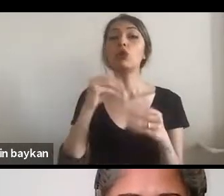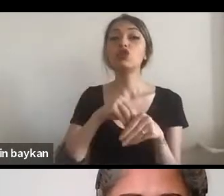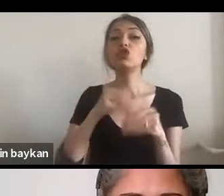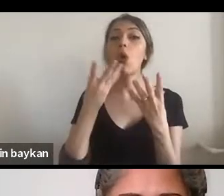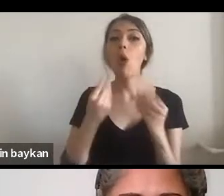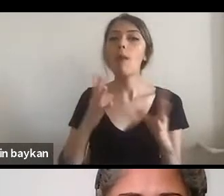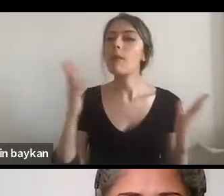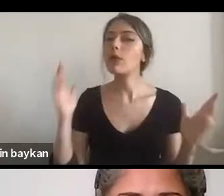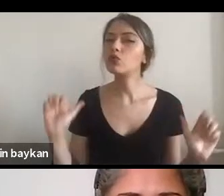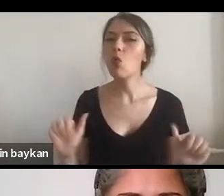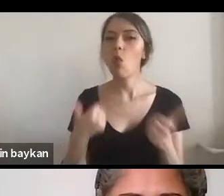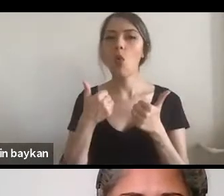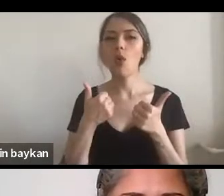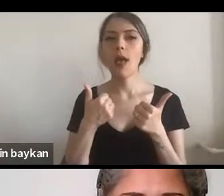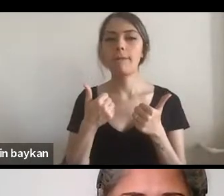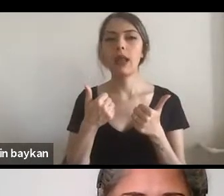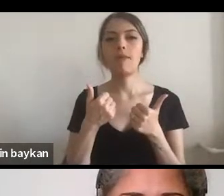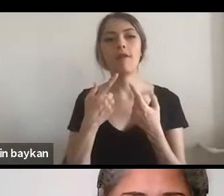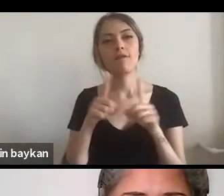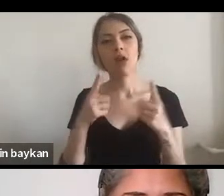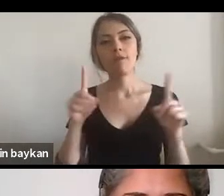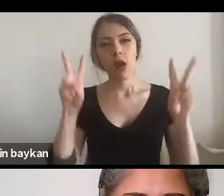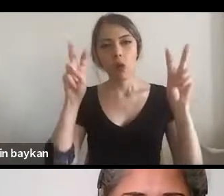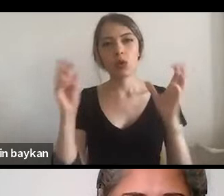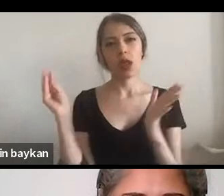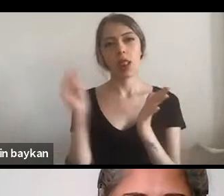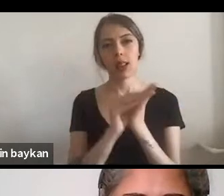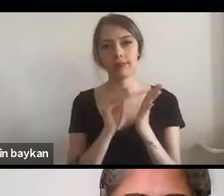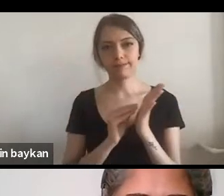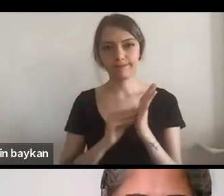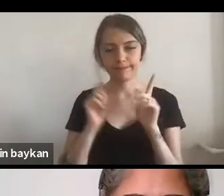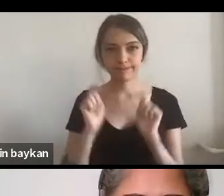çok önemli gördüğümüz birkaç şeyi de mutlaka ekledik.